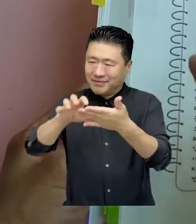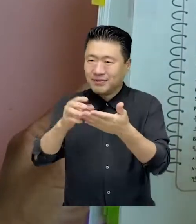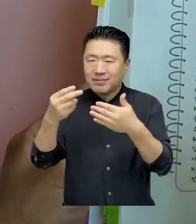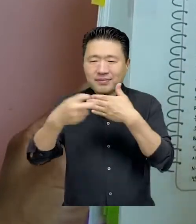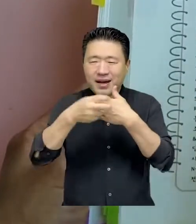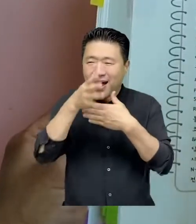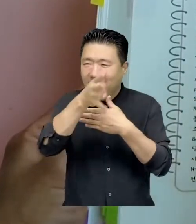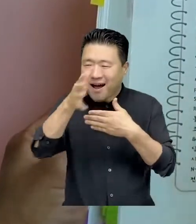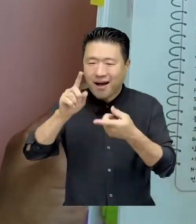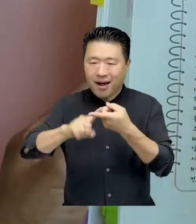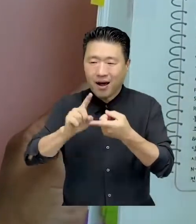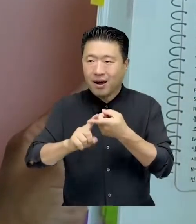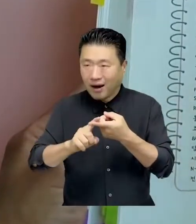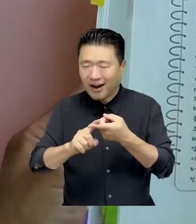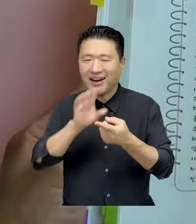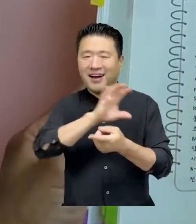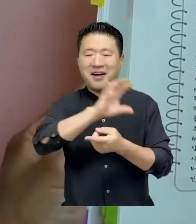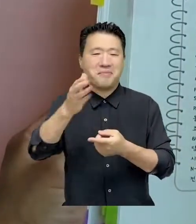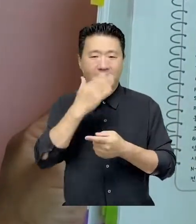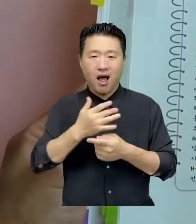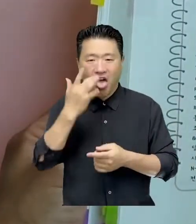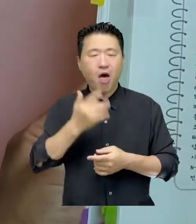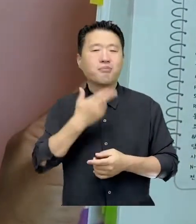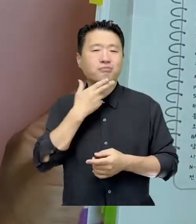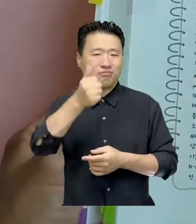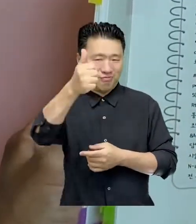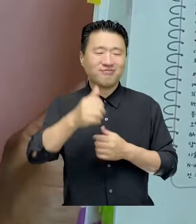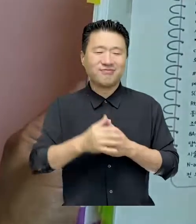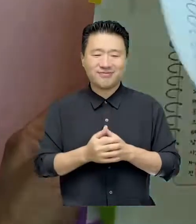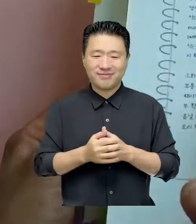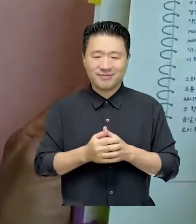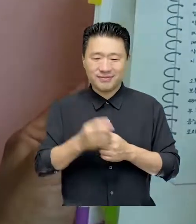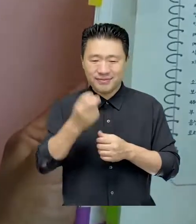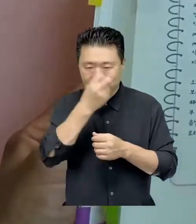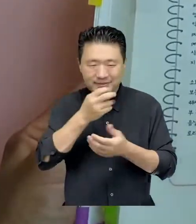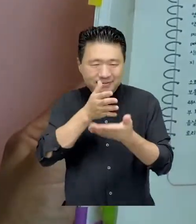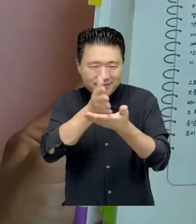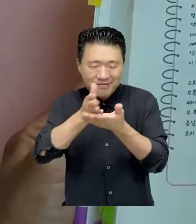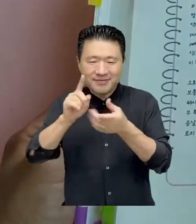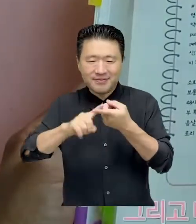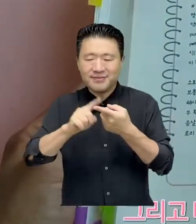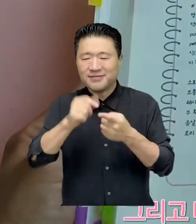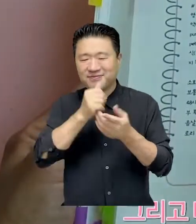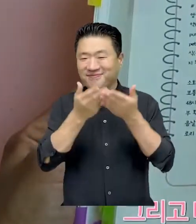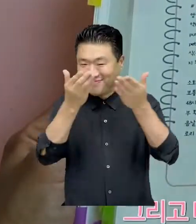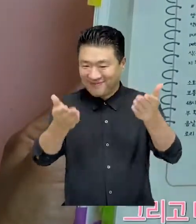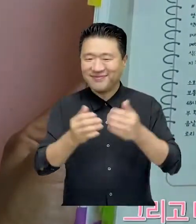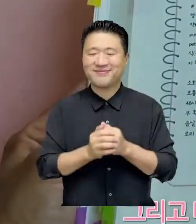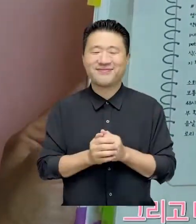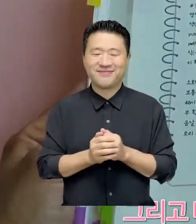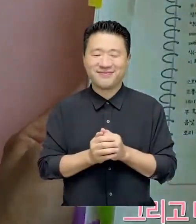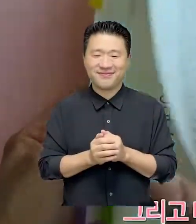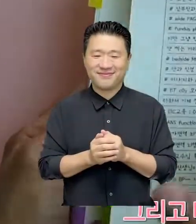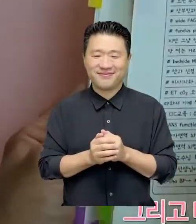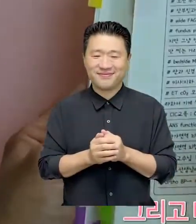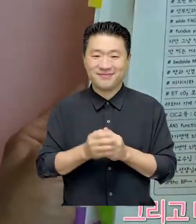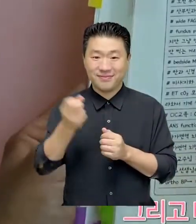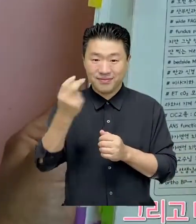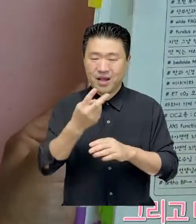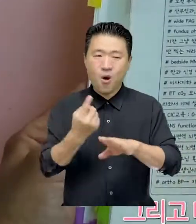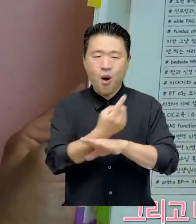각 환자별로 체크하면 놓치는 일이 없어서 좋았거든요. 이렇게 검사들 어떤 식으로 정리했는지 소개하고